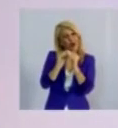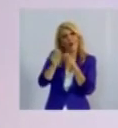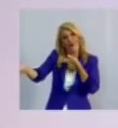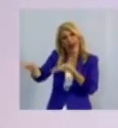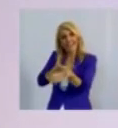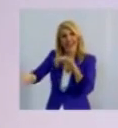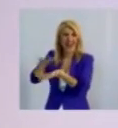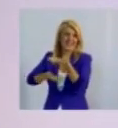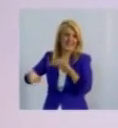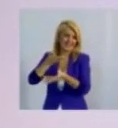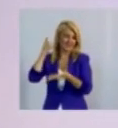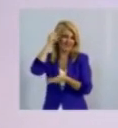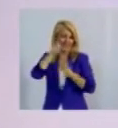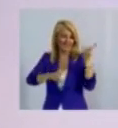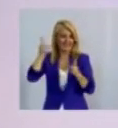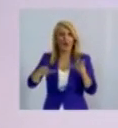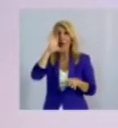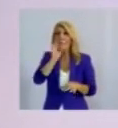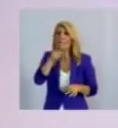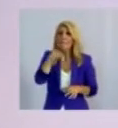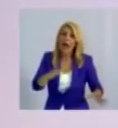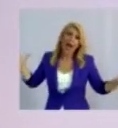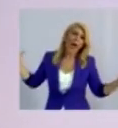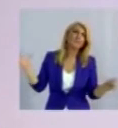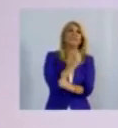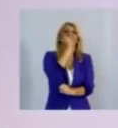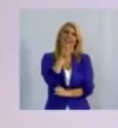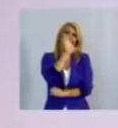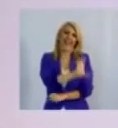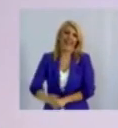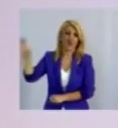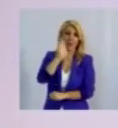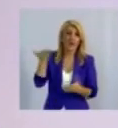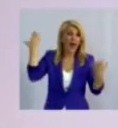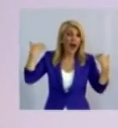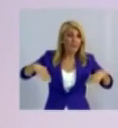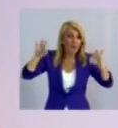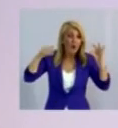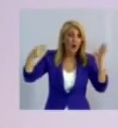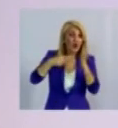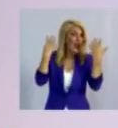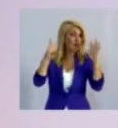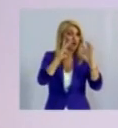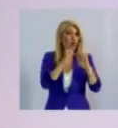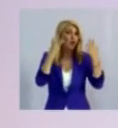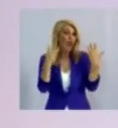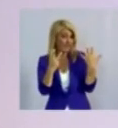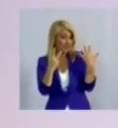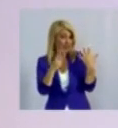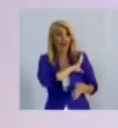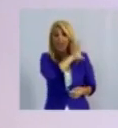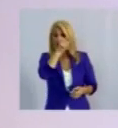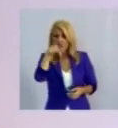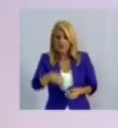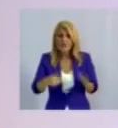Ευρώπης. Από το 1987 μέχρι και σήμερα, χιλιάδες Ελληνίδες και Έλληνες είχαν την ευκαιρία να ζήσουν τη